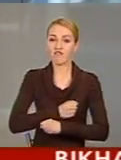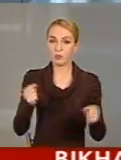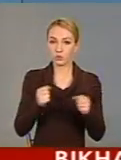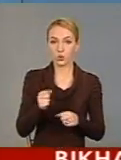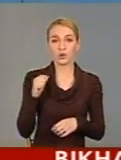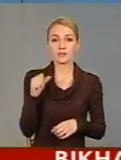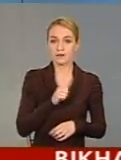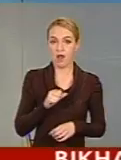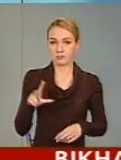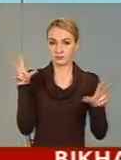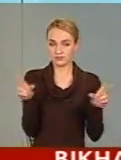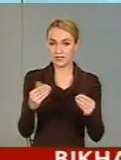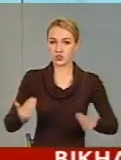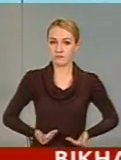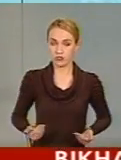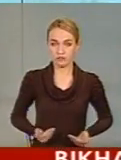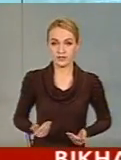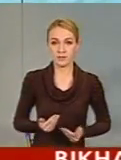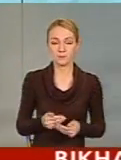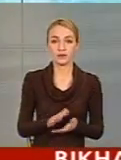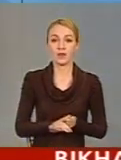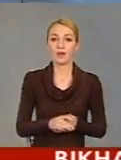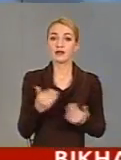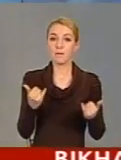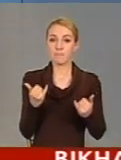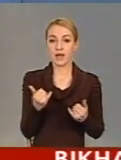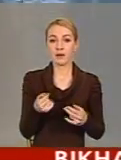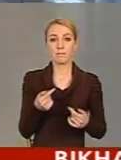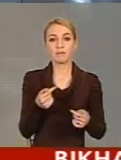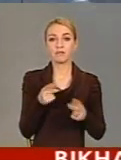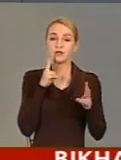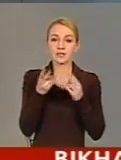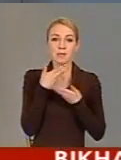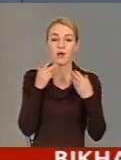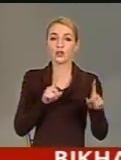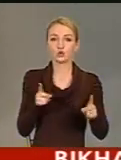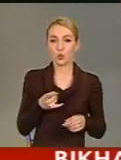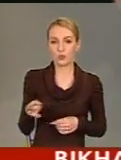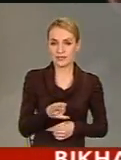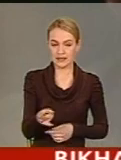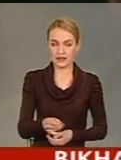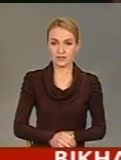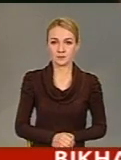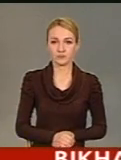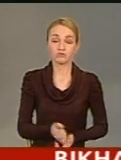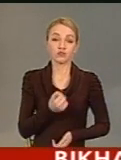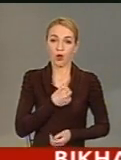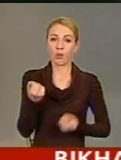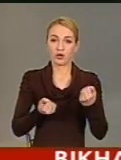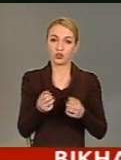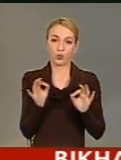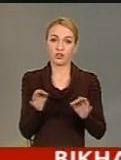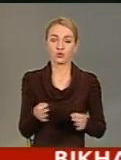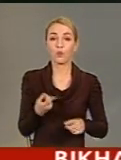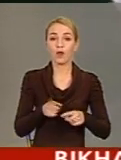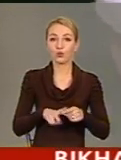залишився живим і якщо б не вухо то й неушкодженим тепер же біткайця не має на чому їздити жалко машину конечно